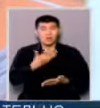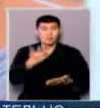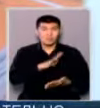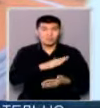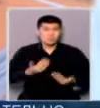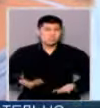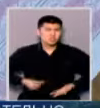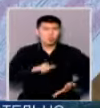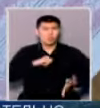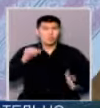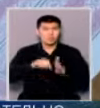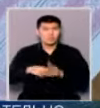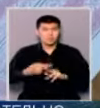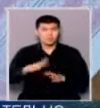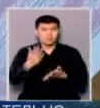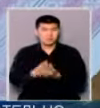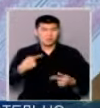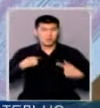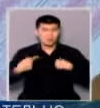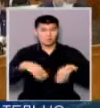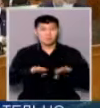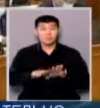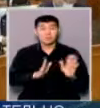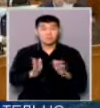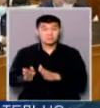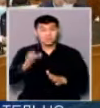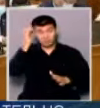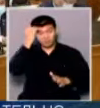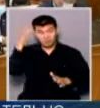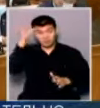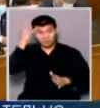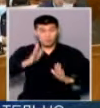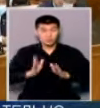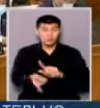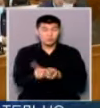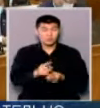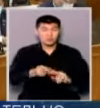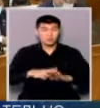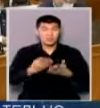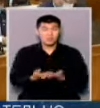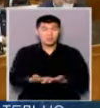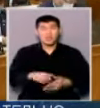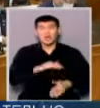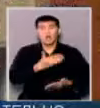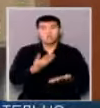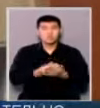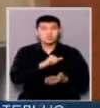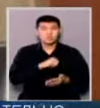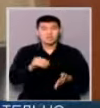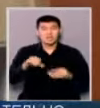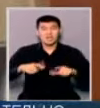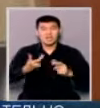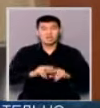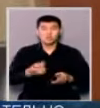распрощаться с жизнью. В этой связи в текущем году в систему образования внесены некоторые изменения. Теперь те, кого не устраивают результаты ЕНТ,